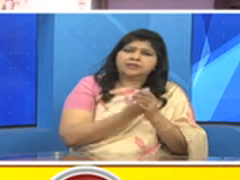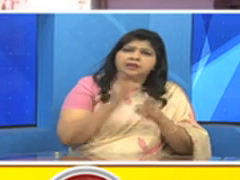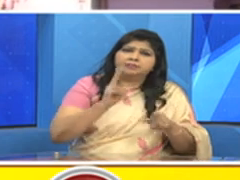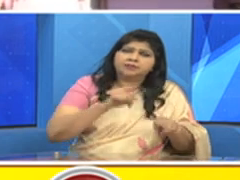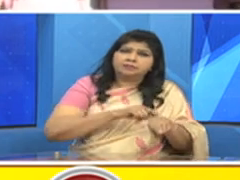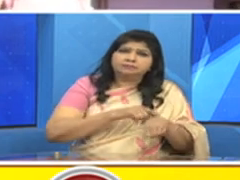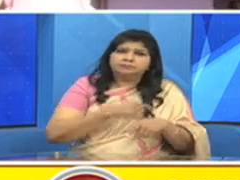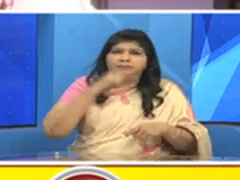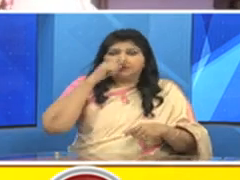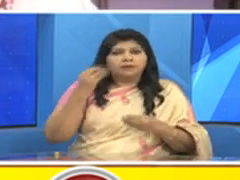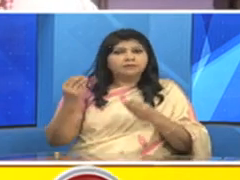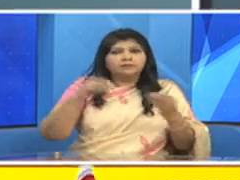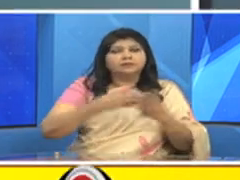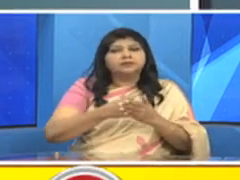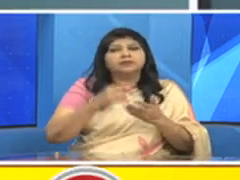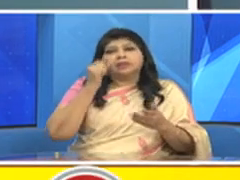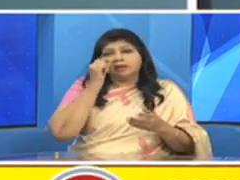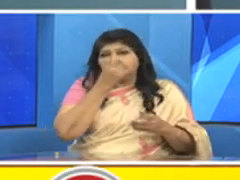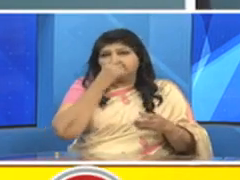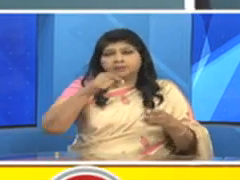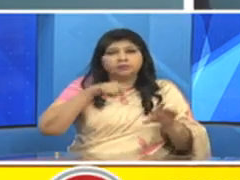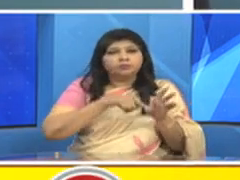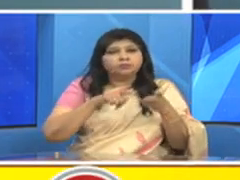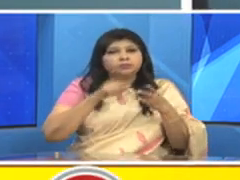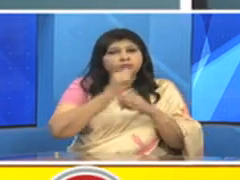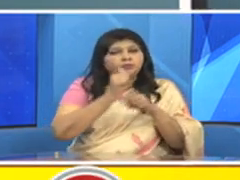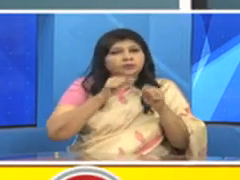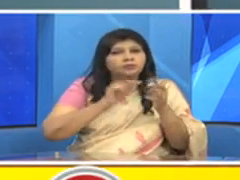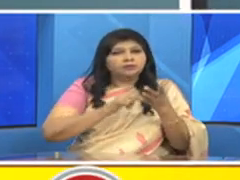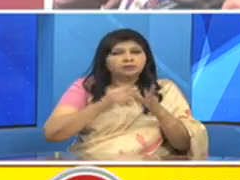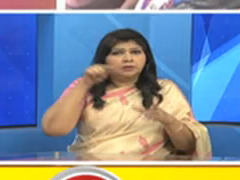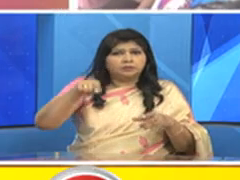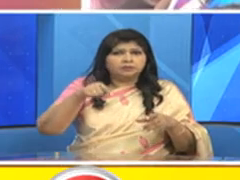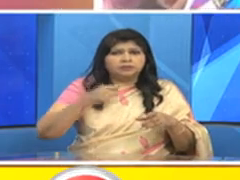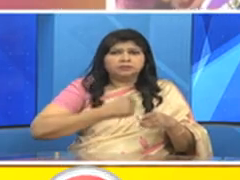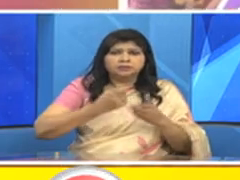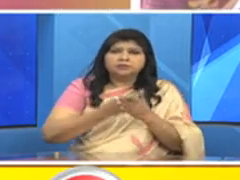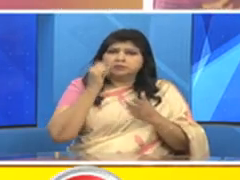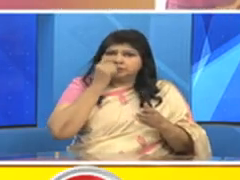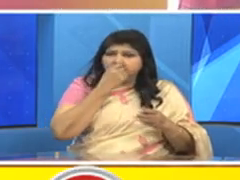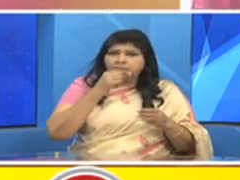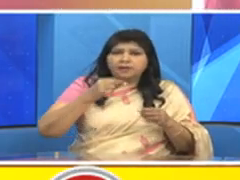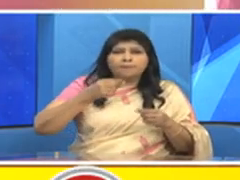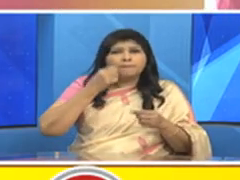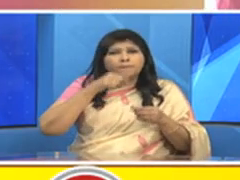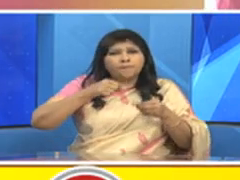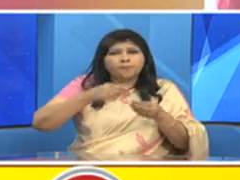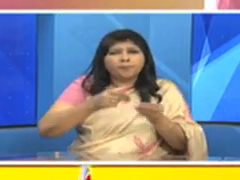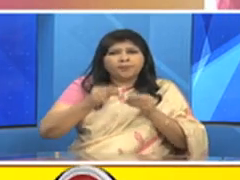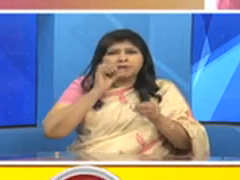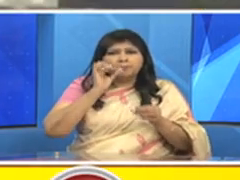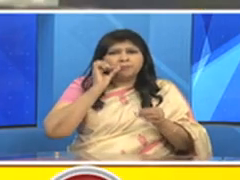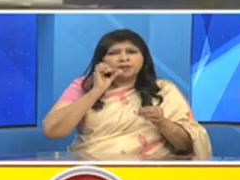से भर देने वाली कहानी तमिलनाडु के योगानंथन की है। वे खुद तो तमिलनाडु में बीड़ी बनाने का कार्य करते